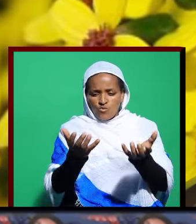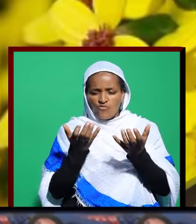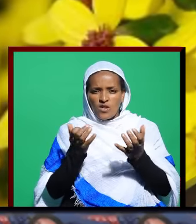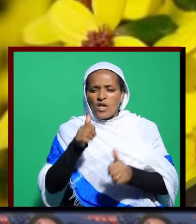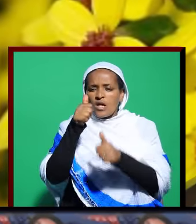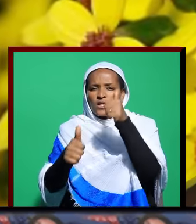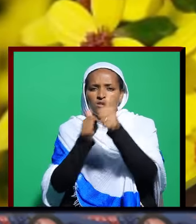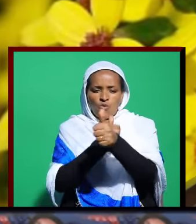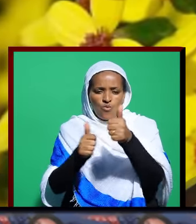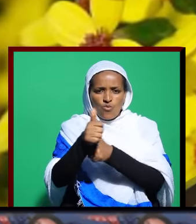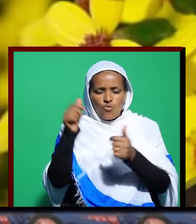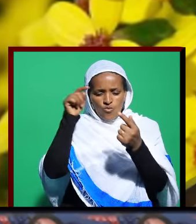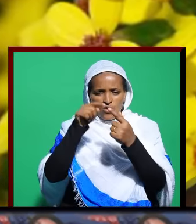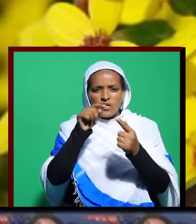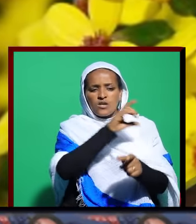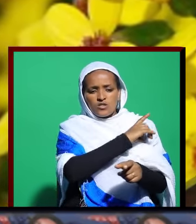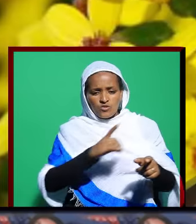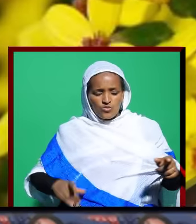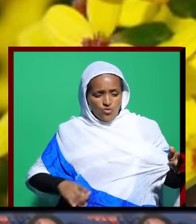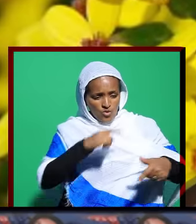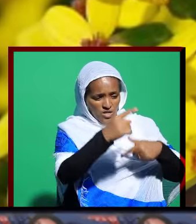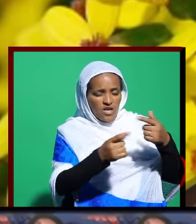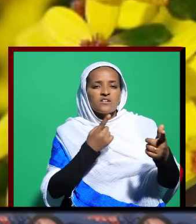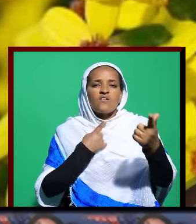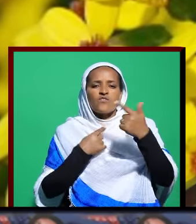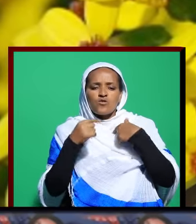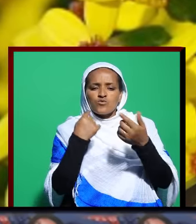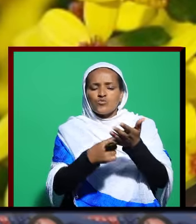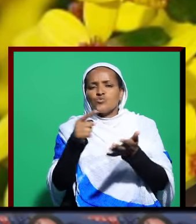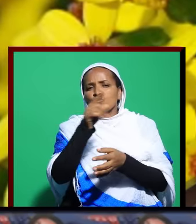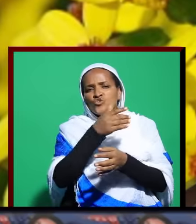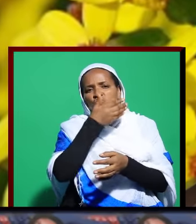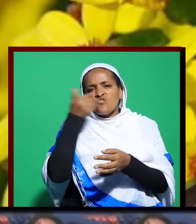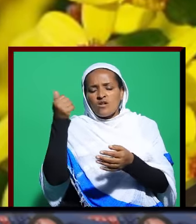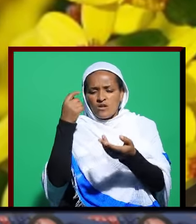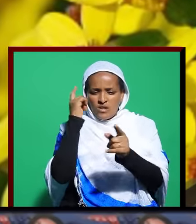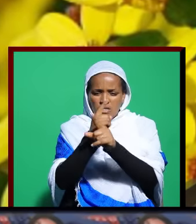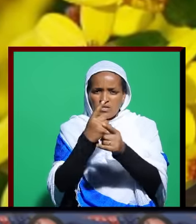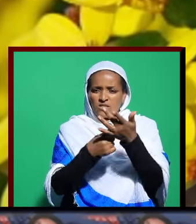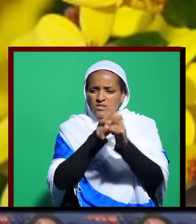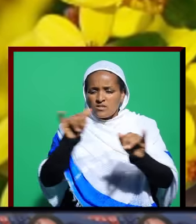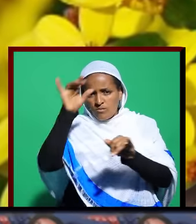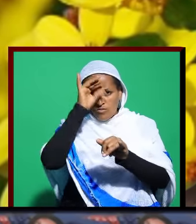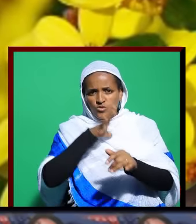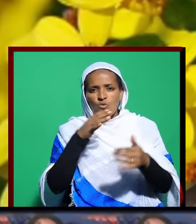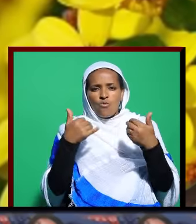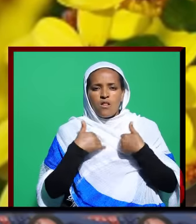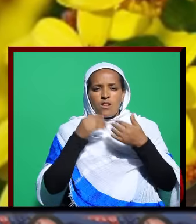ግን የትኛውን ያስቀደመው? ወደ ክርስቶስ ሊሄድ እናፍቃለሁ፣ እሱ እጅግ ይሻላል። ልክ እንደዚህ አይነት ሰዎች